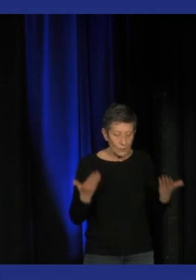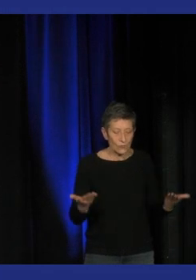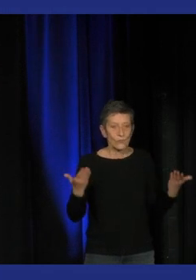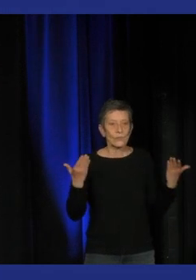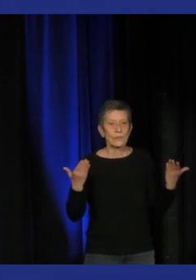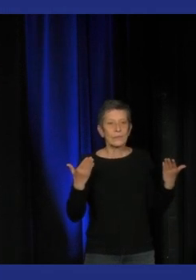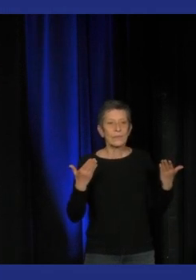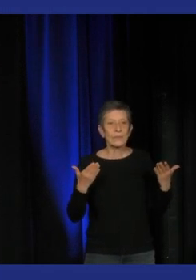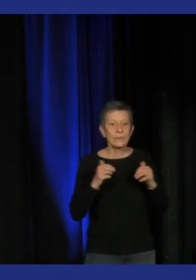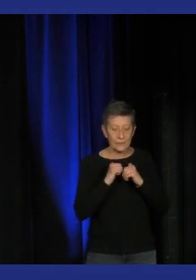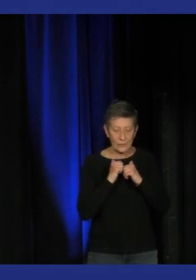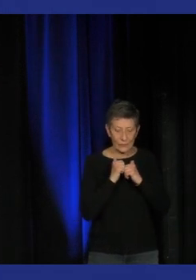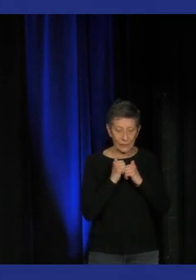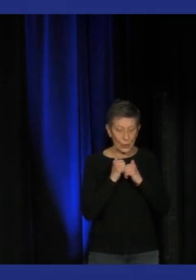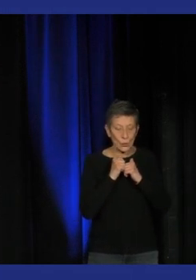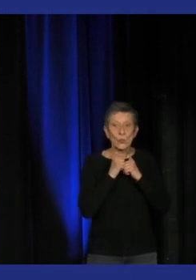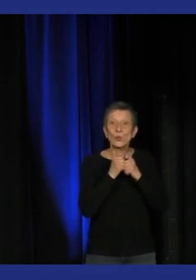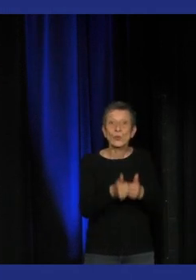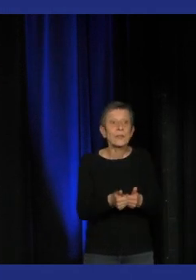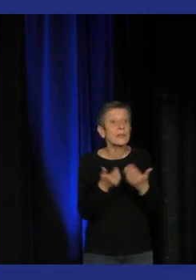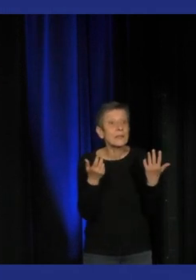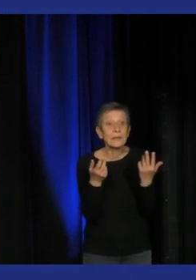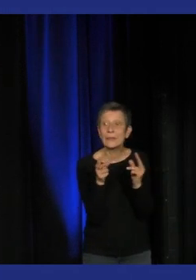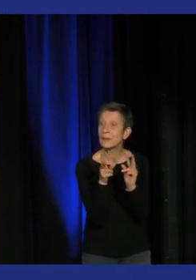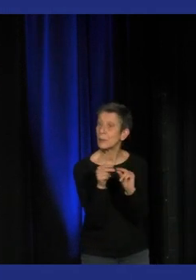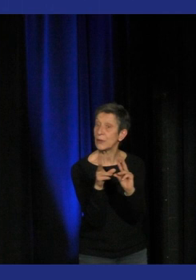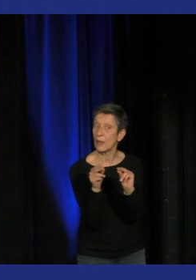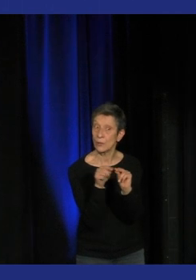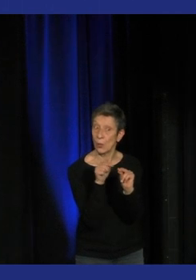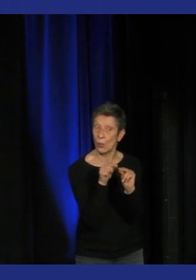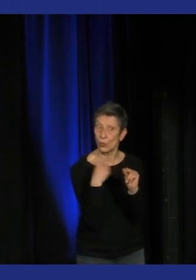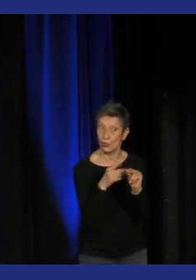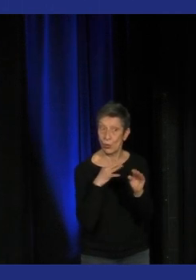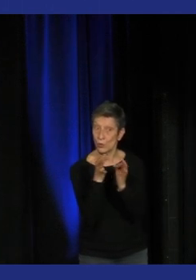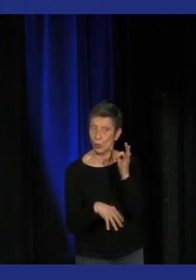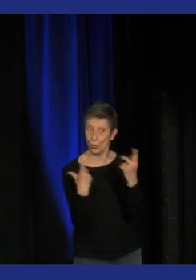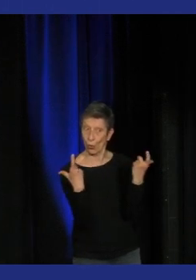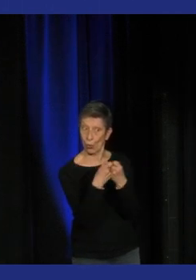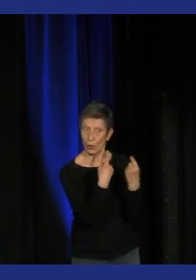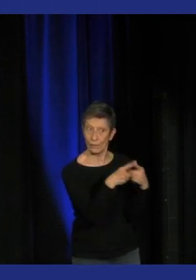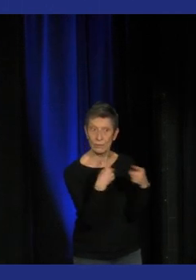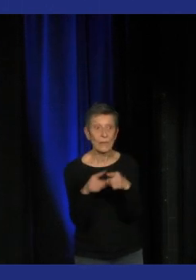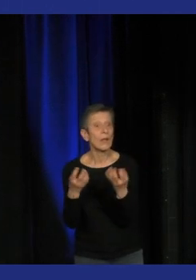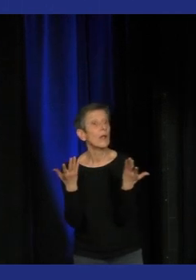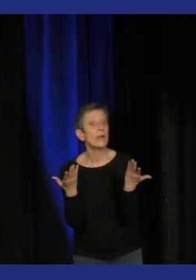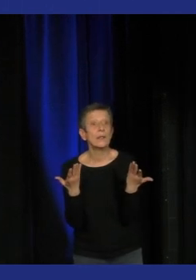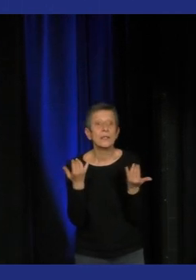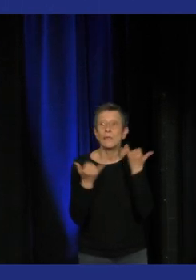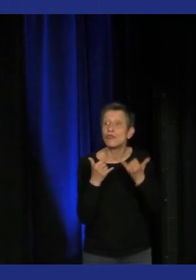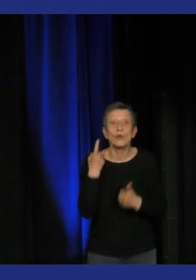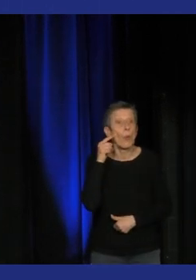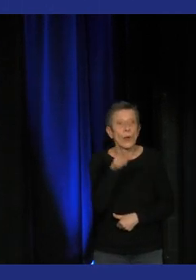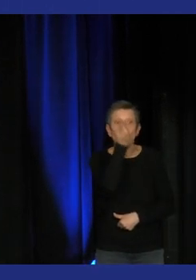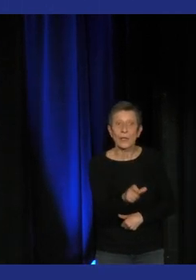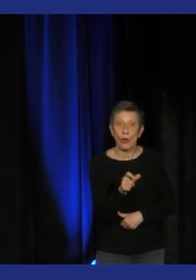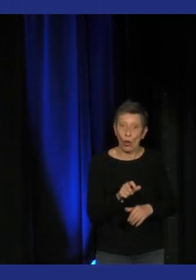l'explication que l'on avance, on ne va pas proposer les mêmes solutions. Lorsque l'on pense que si la personne ne peut pas rentrer, c'est parce qu'elle est paraplégique ou